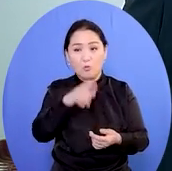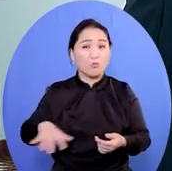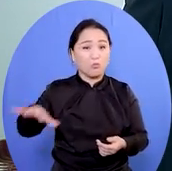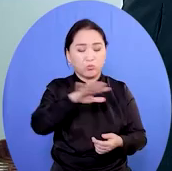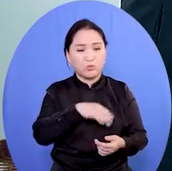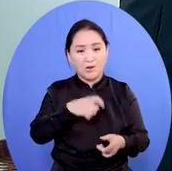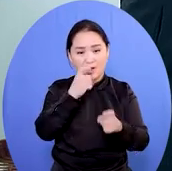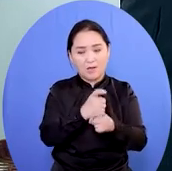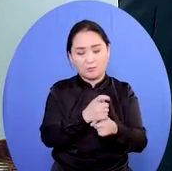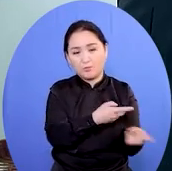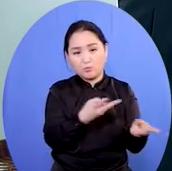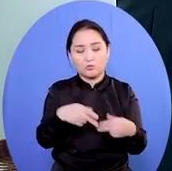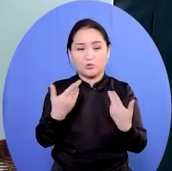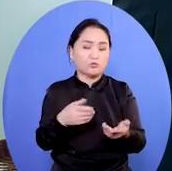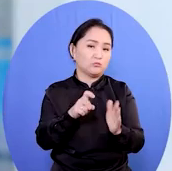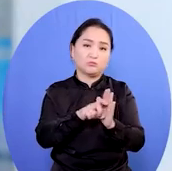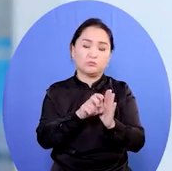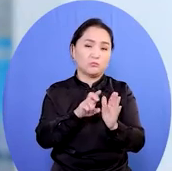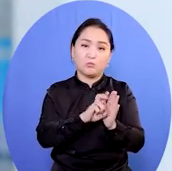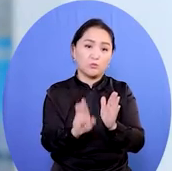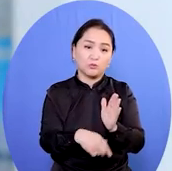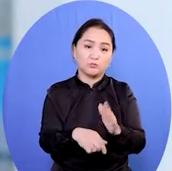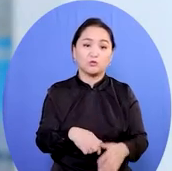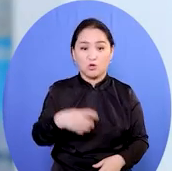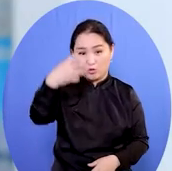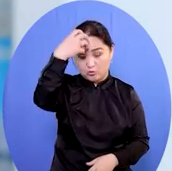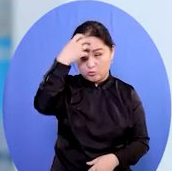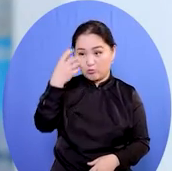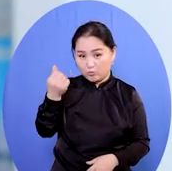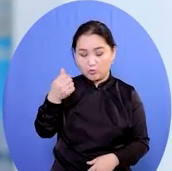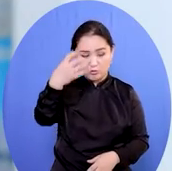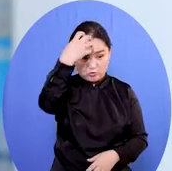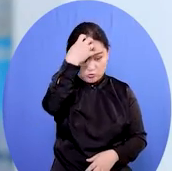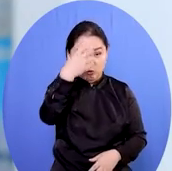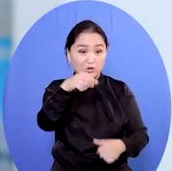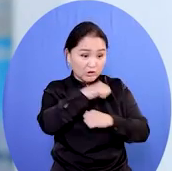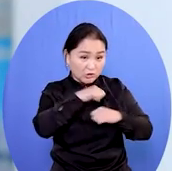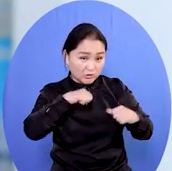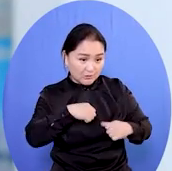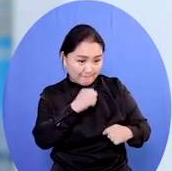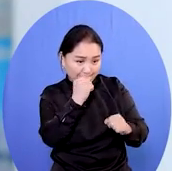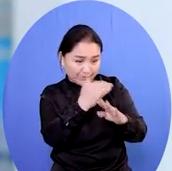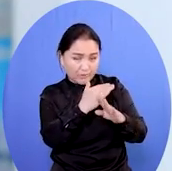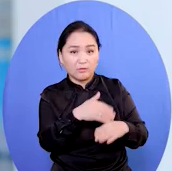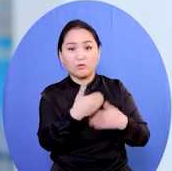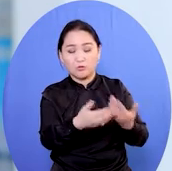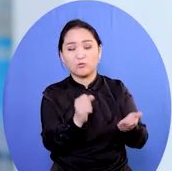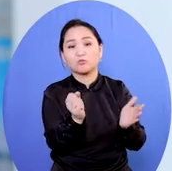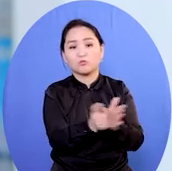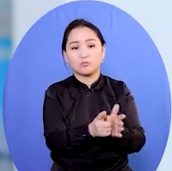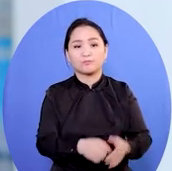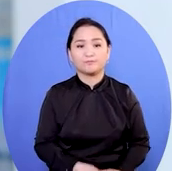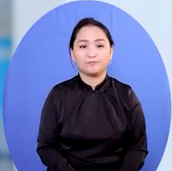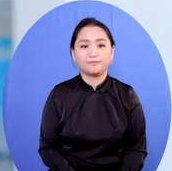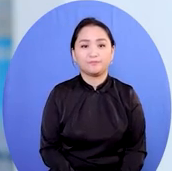өөрөө бас буруу шүү дээ тийм үү. Тэгэхээр бид нар тэгэх хэрэггүй. Тэгэхээр бид нар бол төрийн мөнгийг төрийн эрг төрийн эргэнд нь яг оновчтойгоор хөрөх